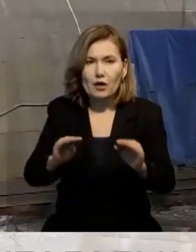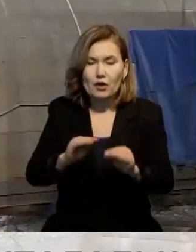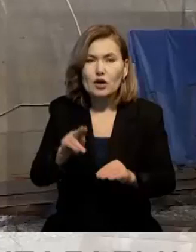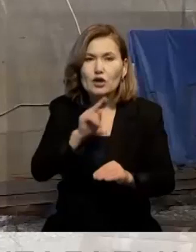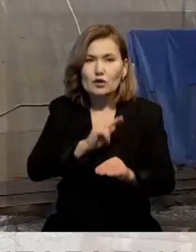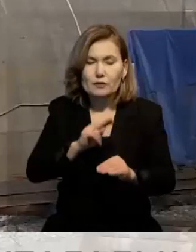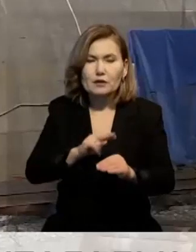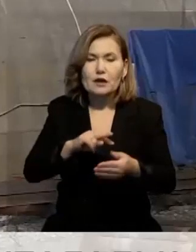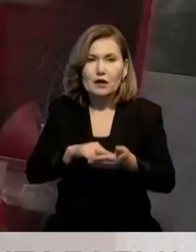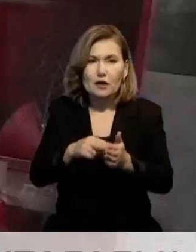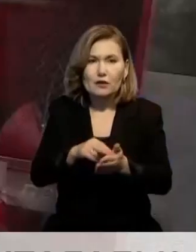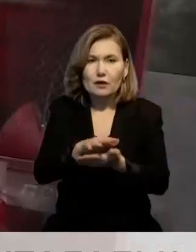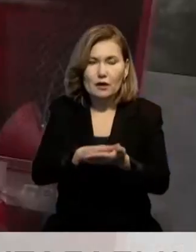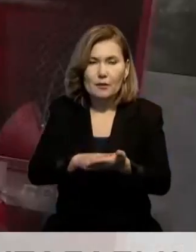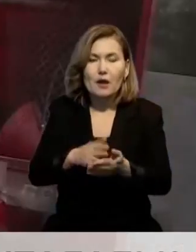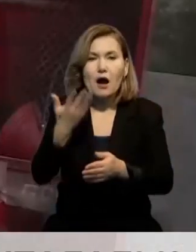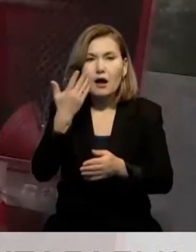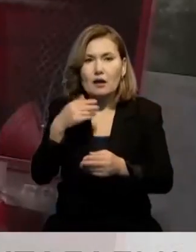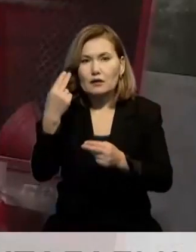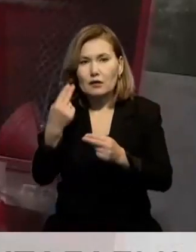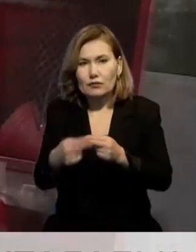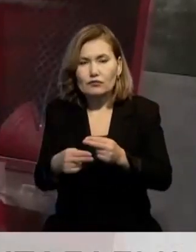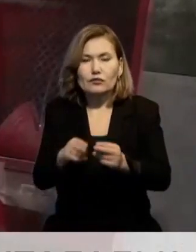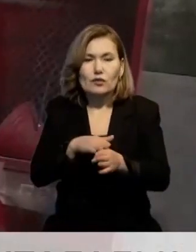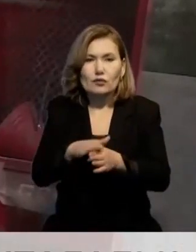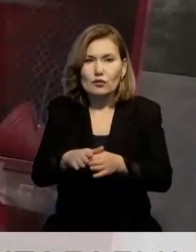жұмыстары жалғаспақ. Ал қашан толық аяқталатынын уақыт